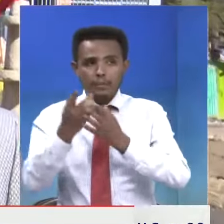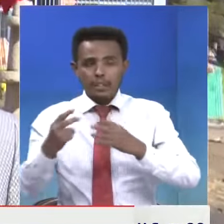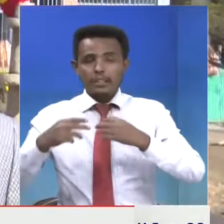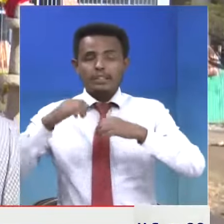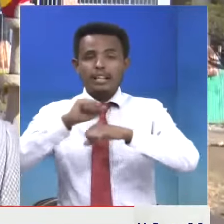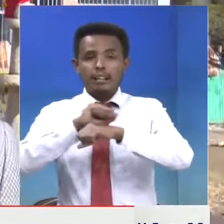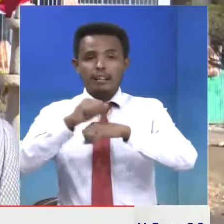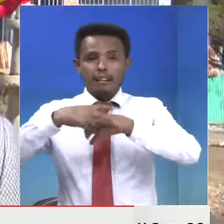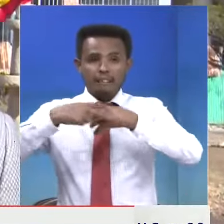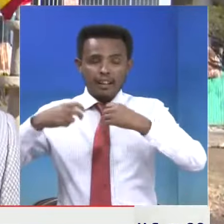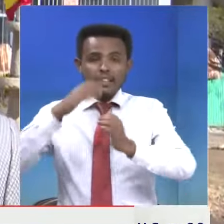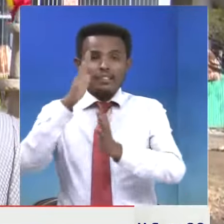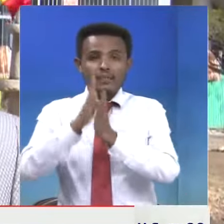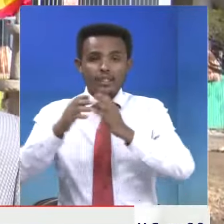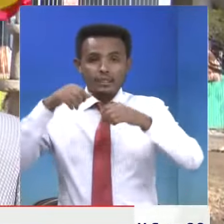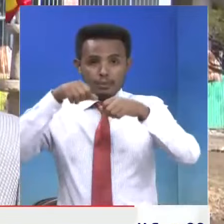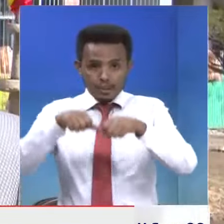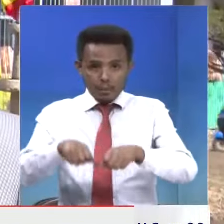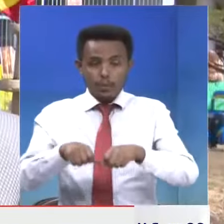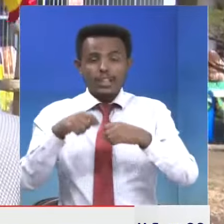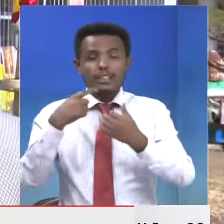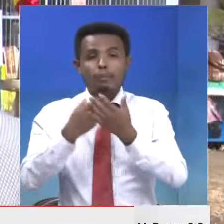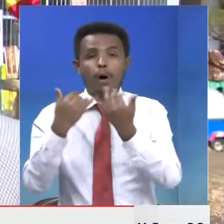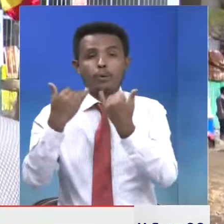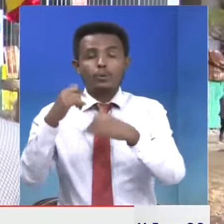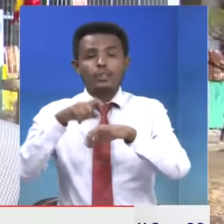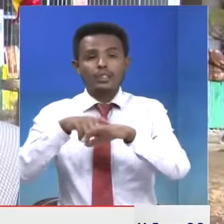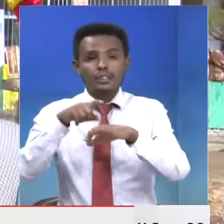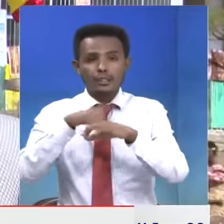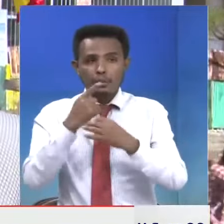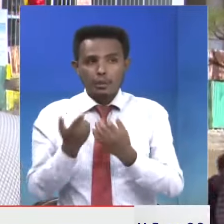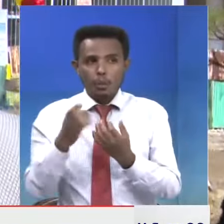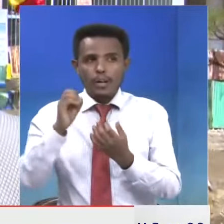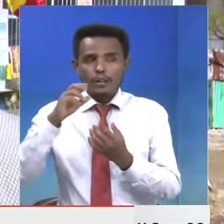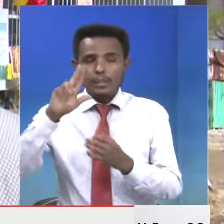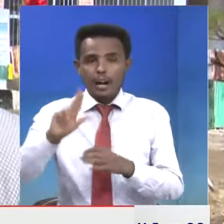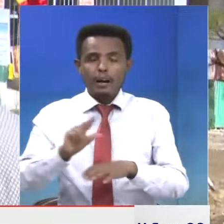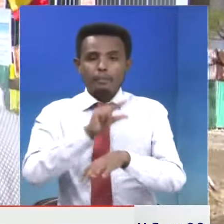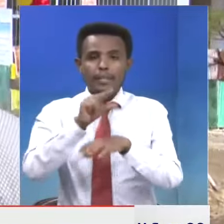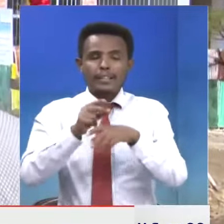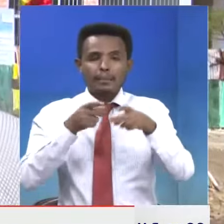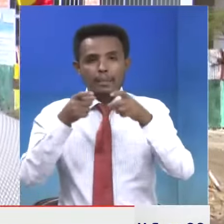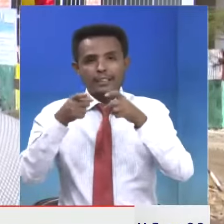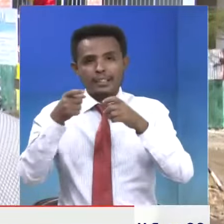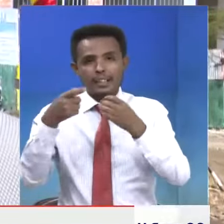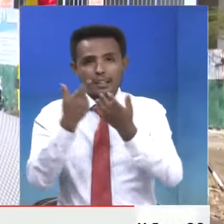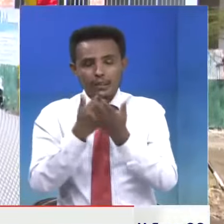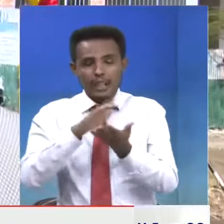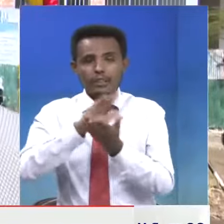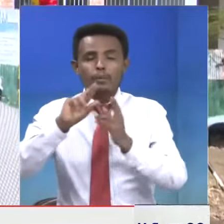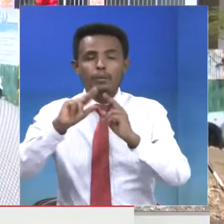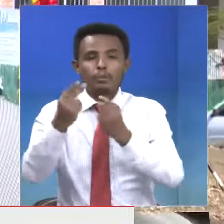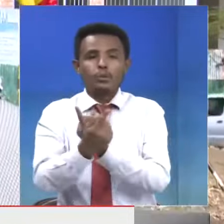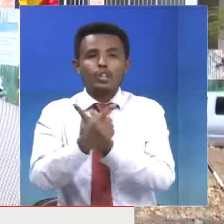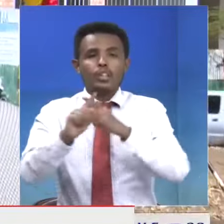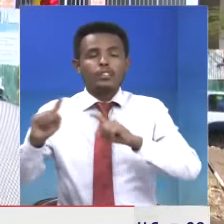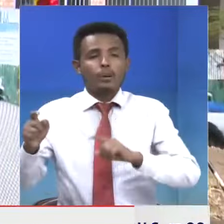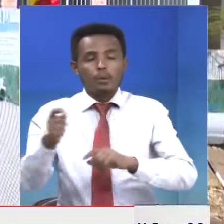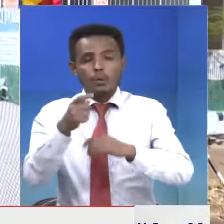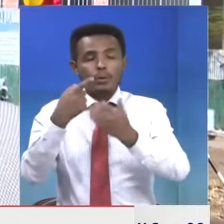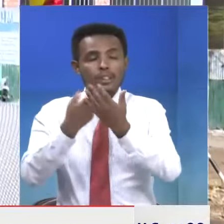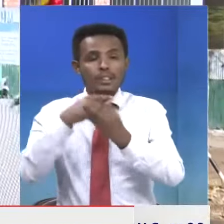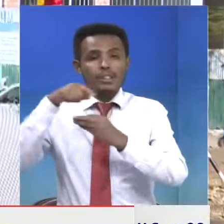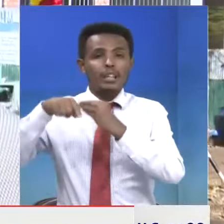ሲፈጽም መቆየቱ ይታወሳል። በአሁኑ ጊዜ በዋግኽምራ ብሔረሰብ በርካታ አካባቢዎች ከአሸባሪ ቡድኑ ነጻ ወጥተዋል። በእነዚህ ነጻ